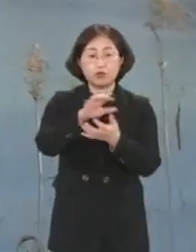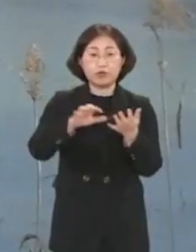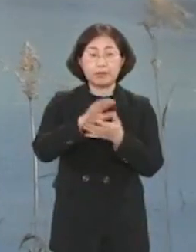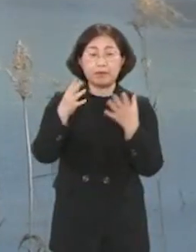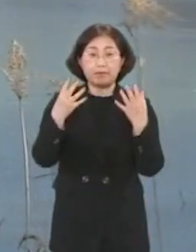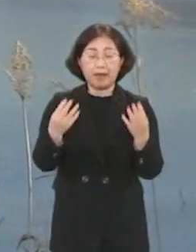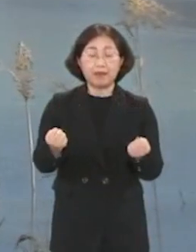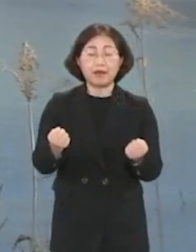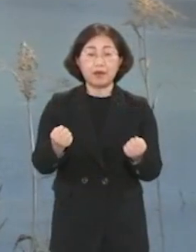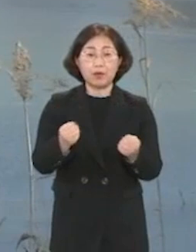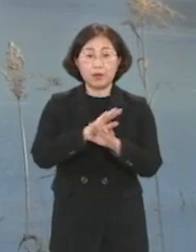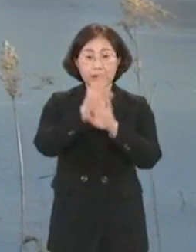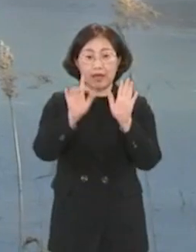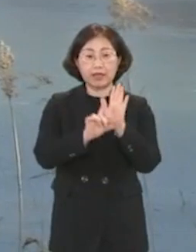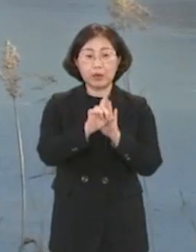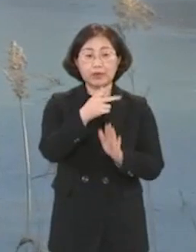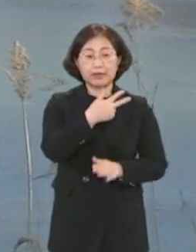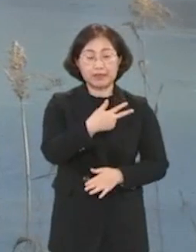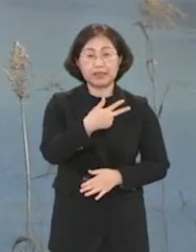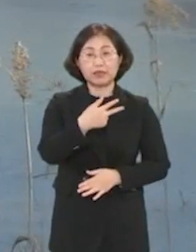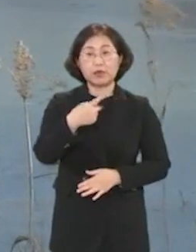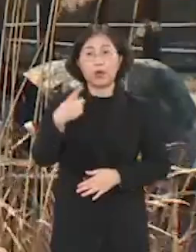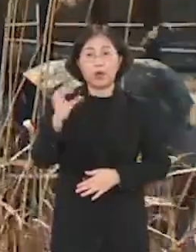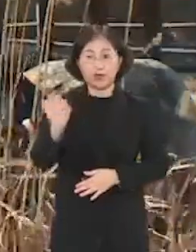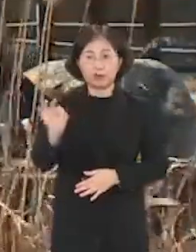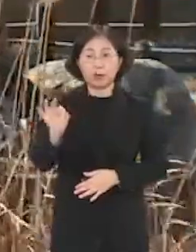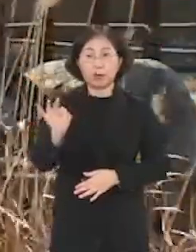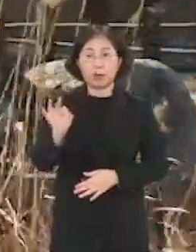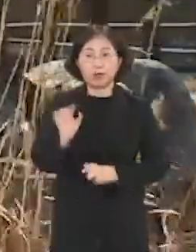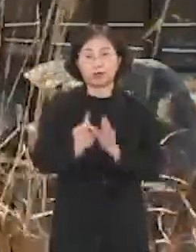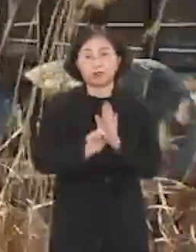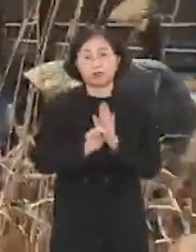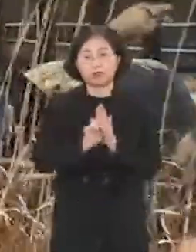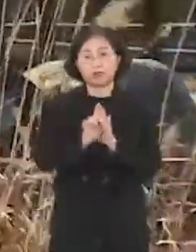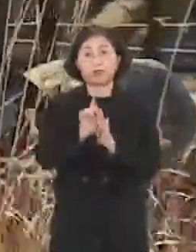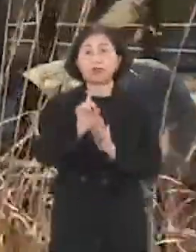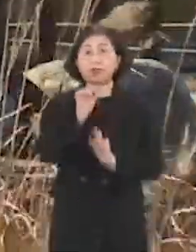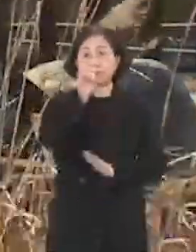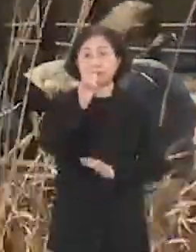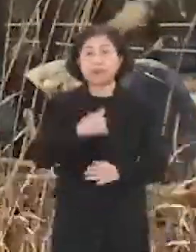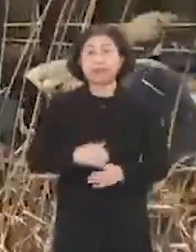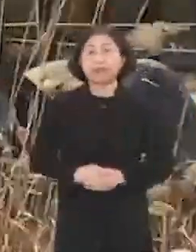많아지겠고 낮 기온은 7도에서 10도 등으로 영상권을 회복하겠습니다.